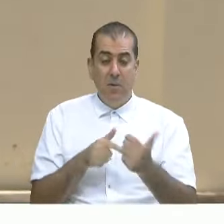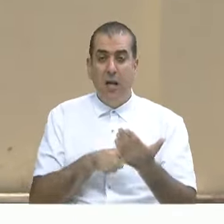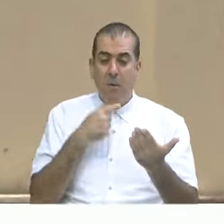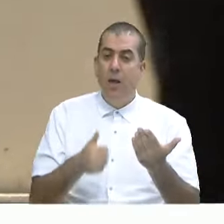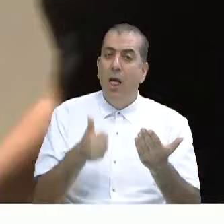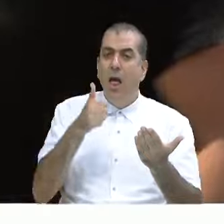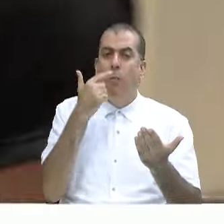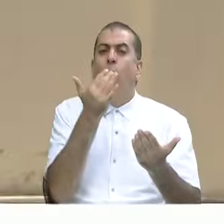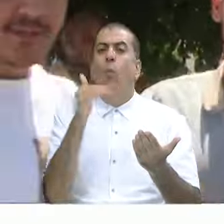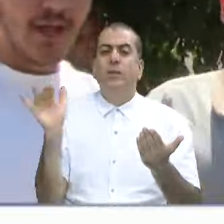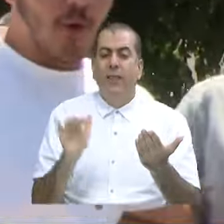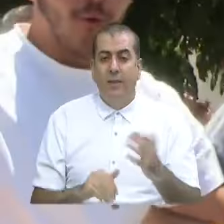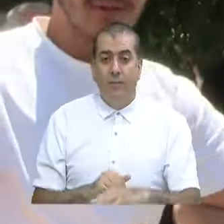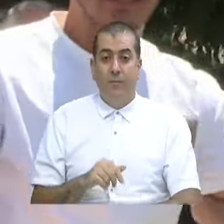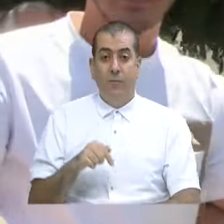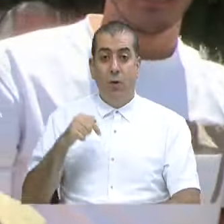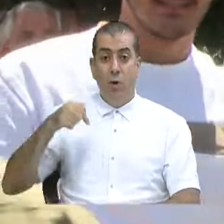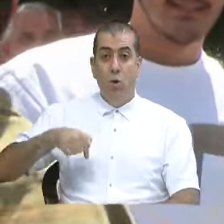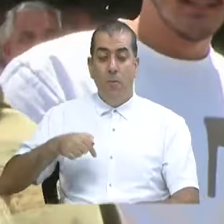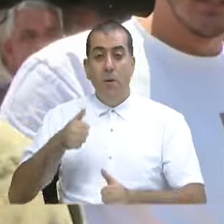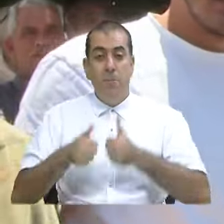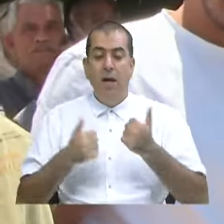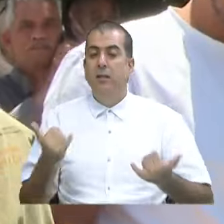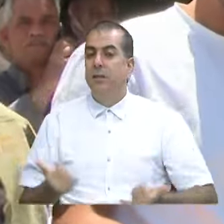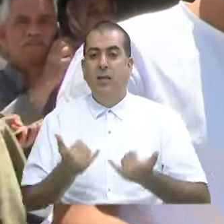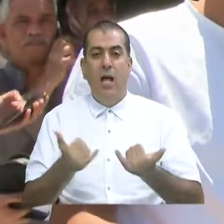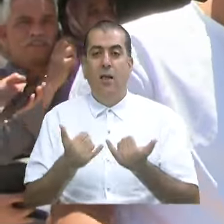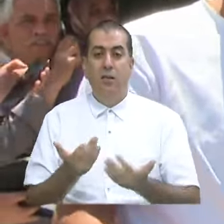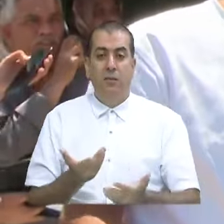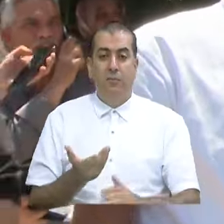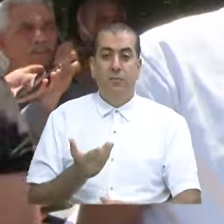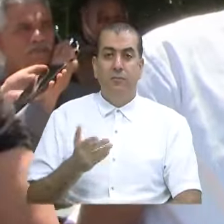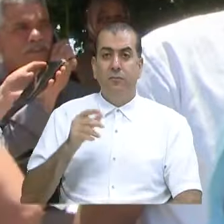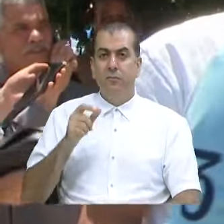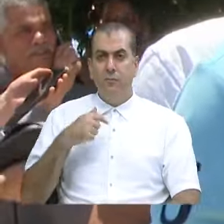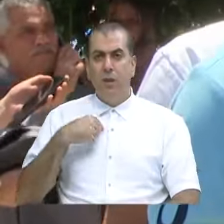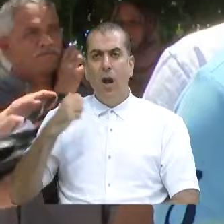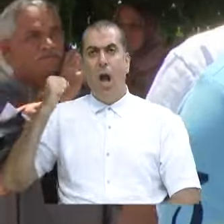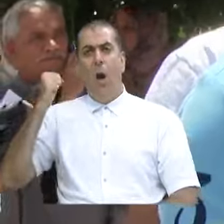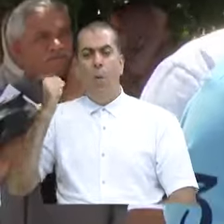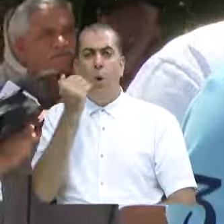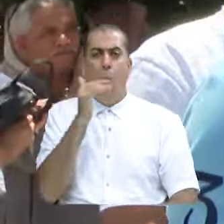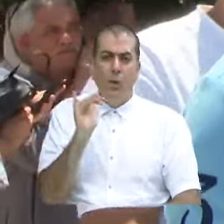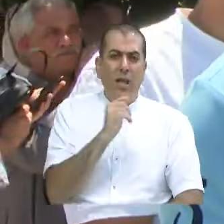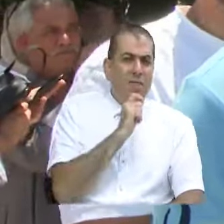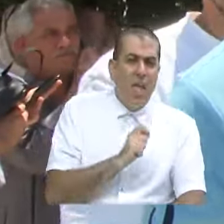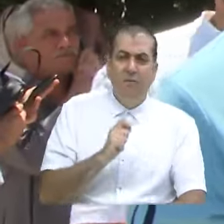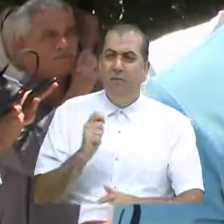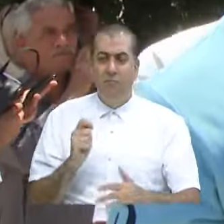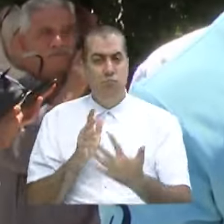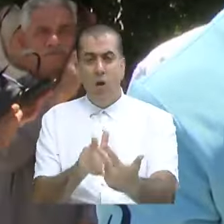جيد متوسط بالنسبه لي كان اليوم امتحان كثير سهل وراعوا القدرات يعني والفروقات والحمد لله يعني الامتحان